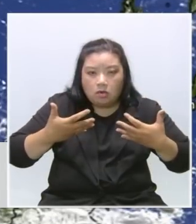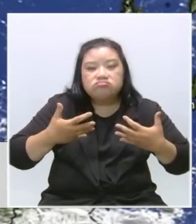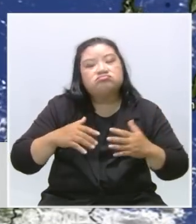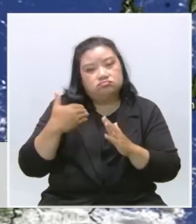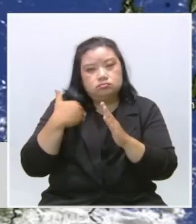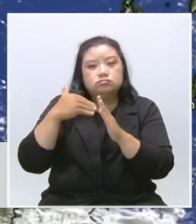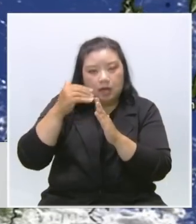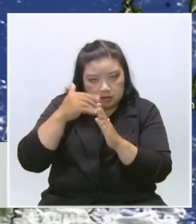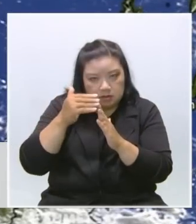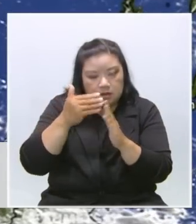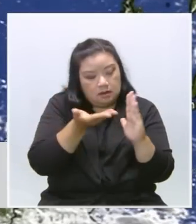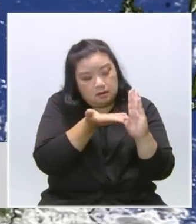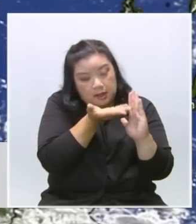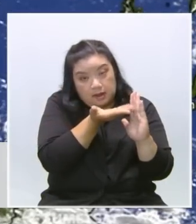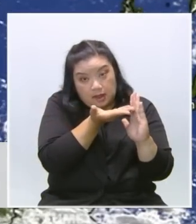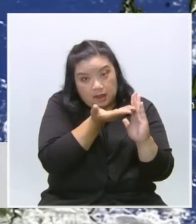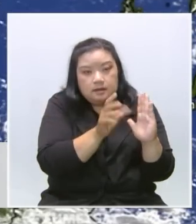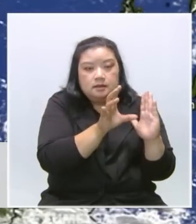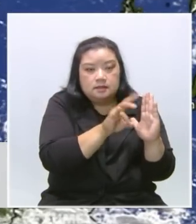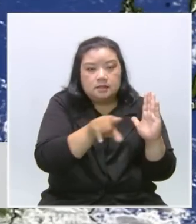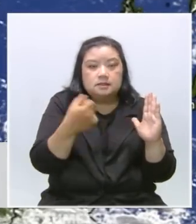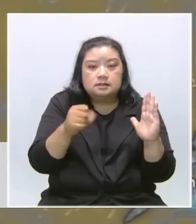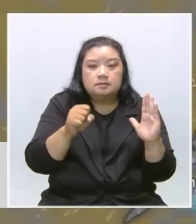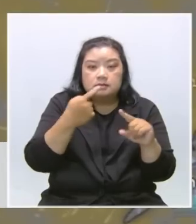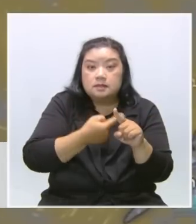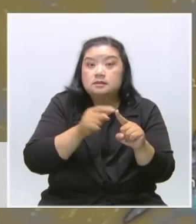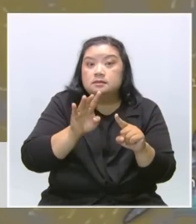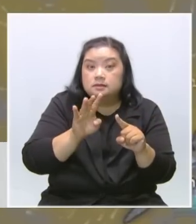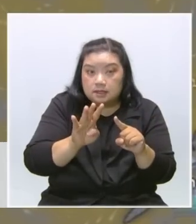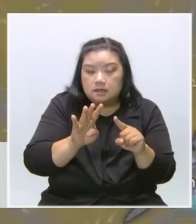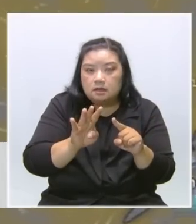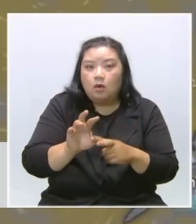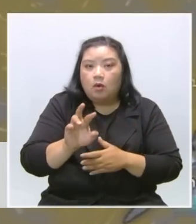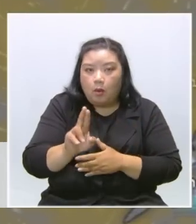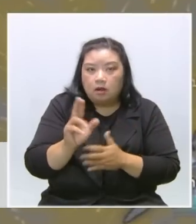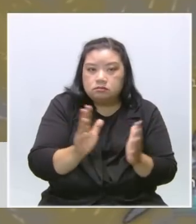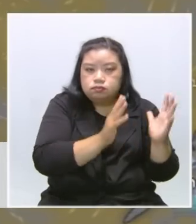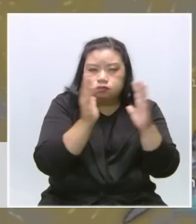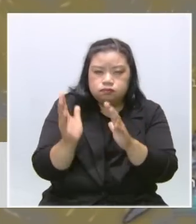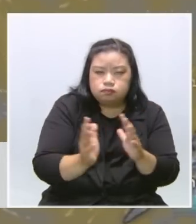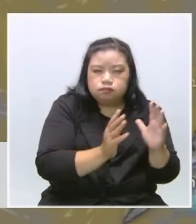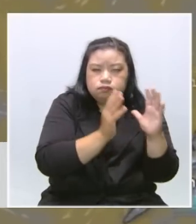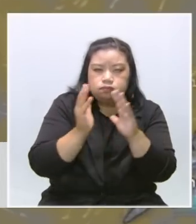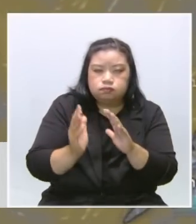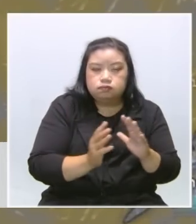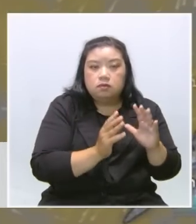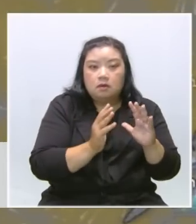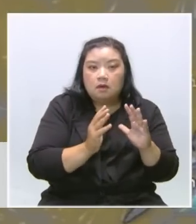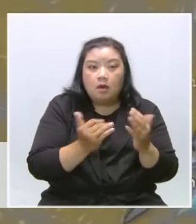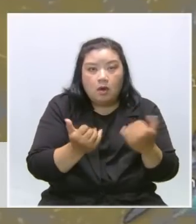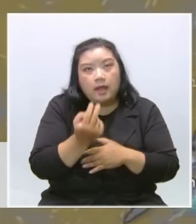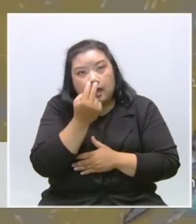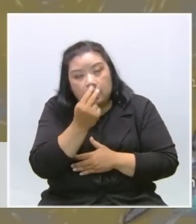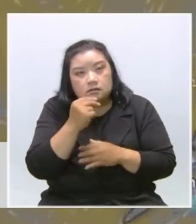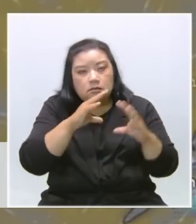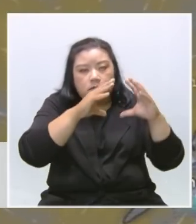เหนือภาคกลางตอนบน 7-10 เมศายนนี้ดันั้กต้องเต้าระวังผ่ายุดดูร้อนซึ่งเช้าวัี้เมก